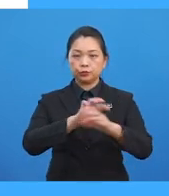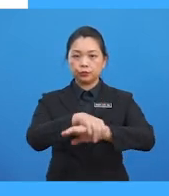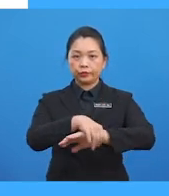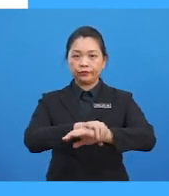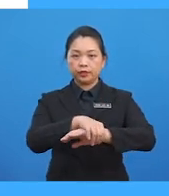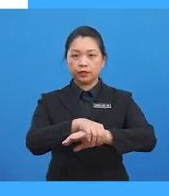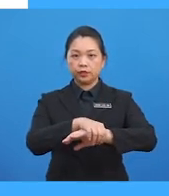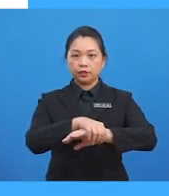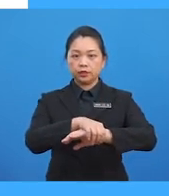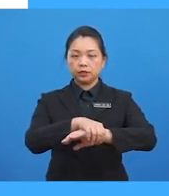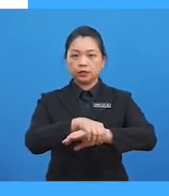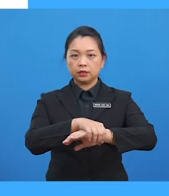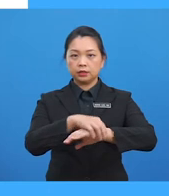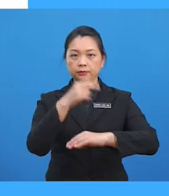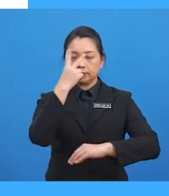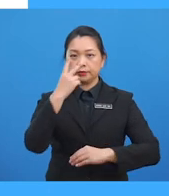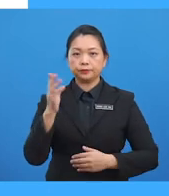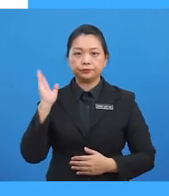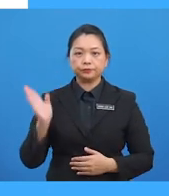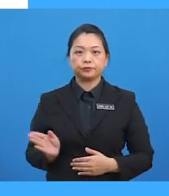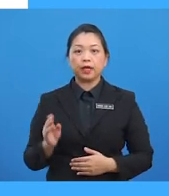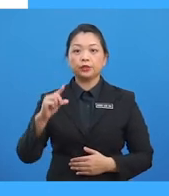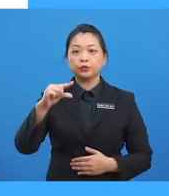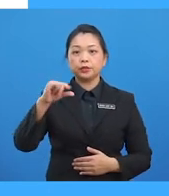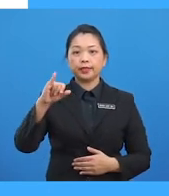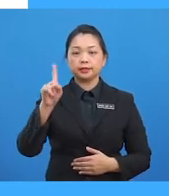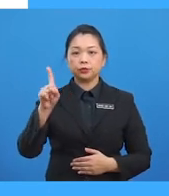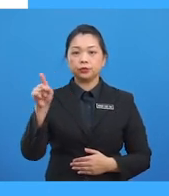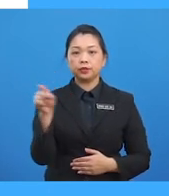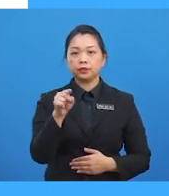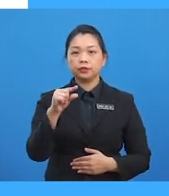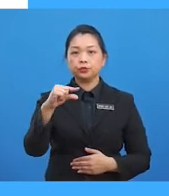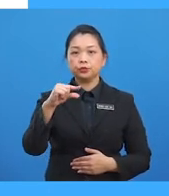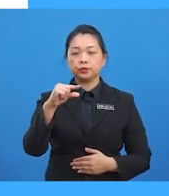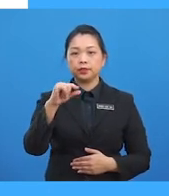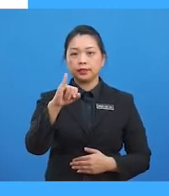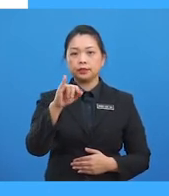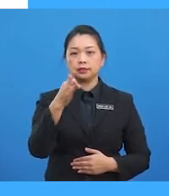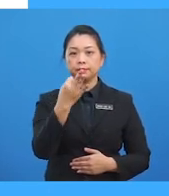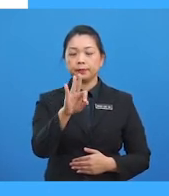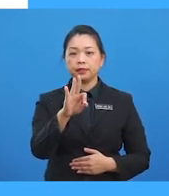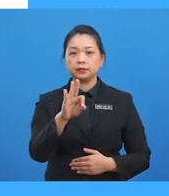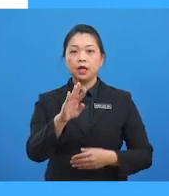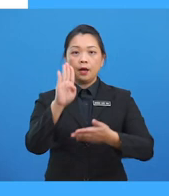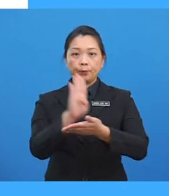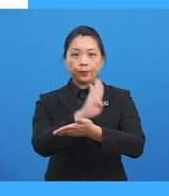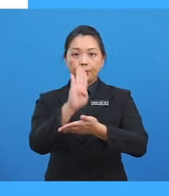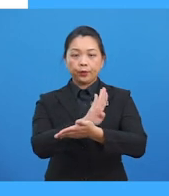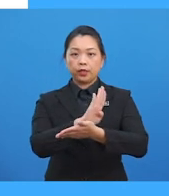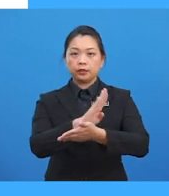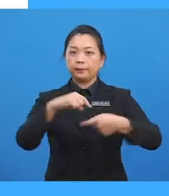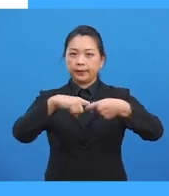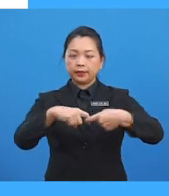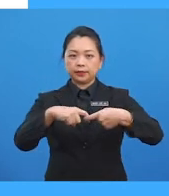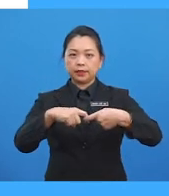geografi yang terdiri daripada borang GI1 hingga borang GI19. Borang-borang yang berkaitan